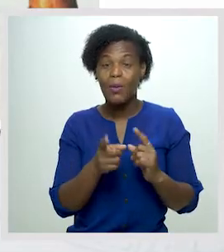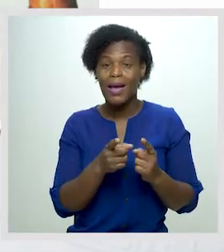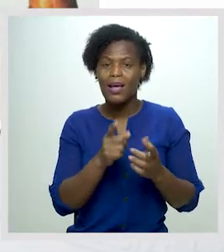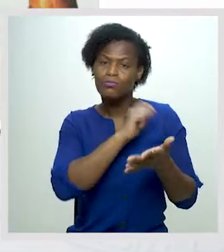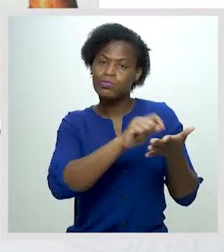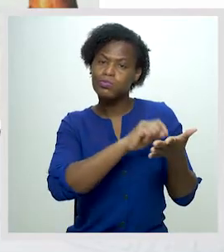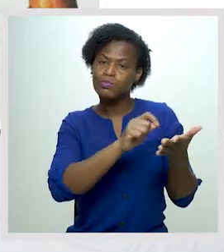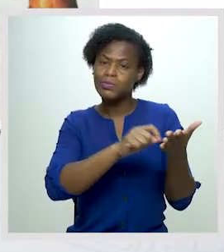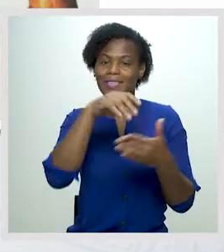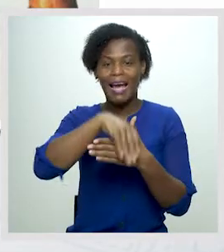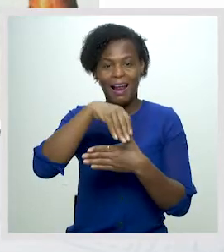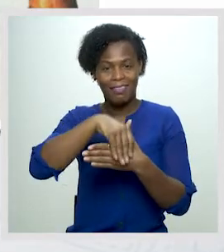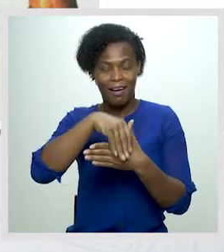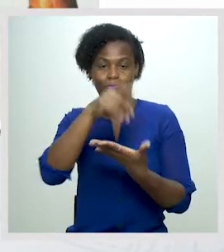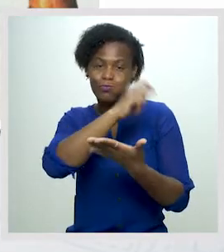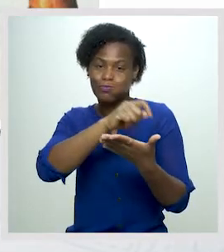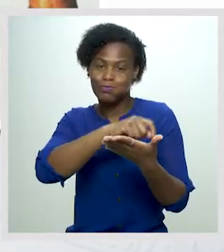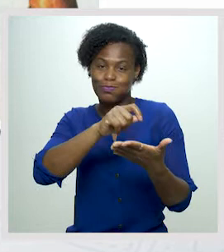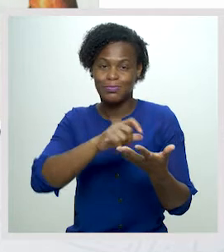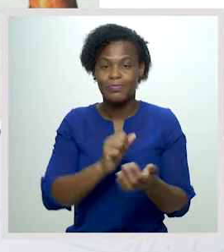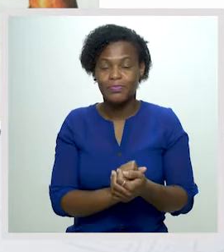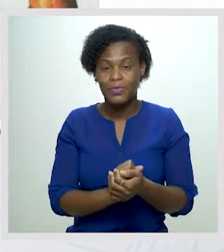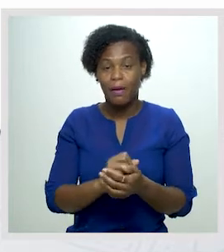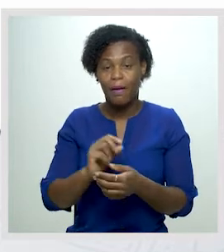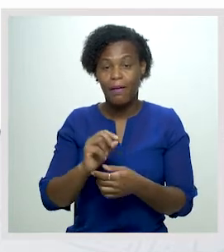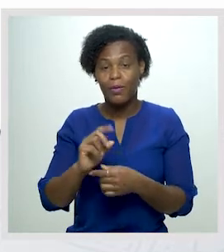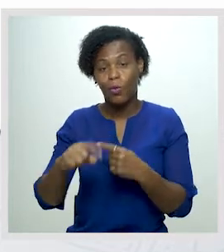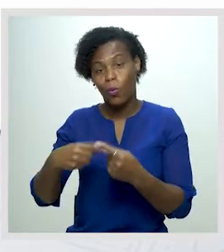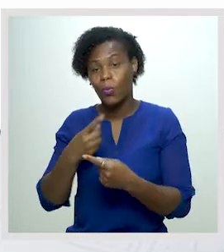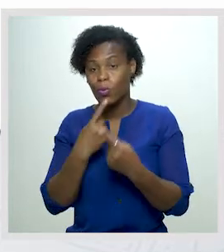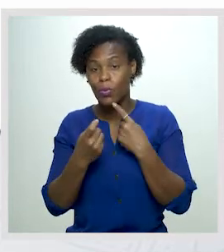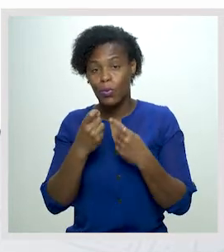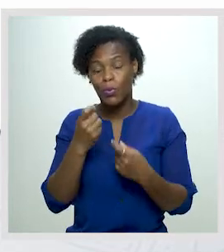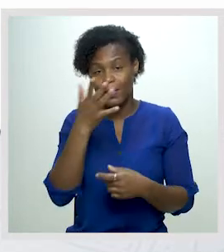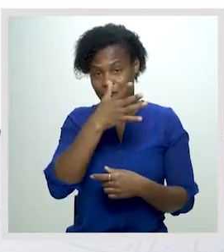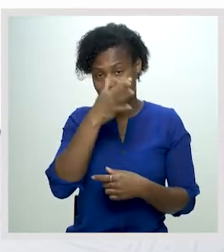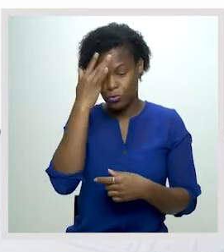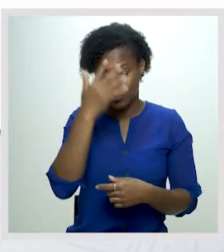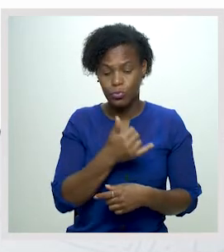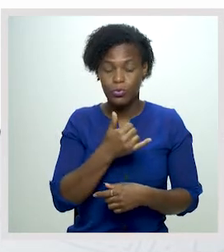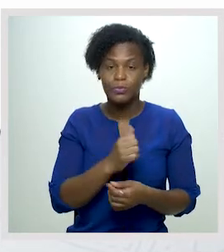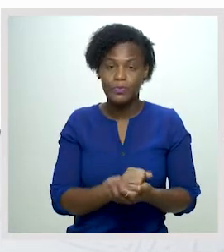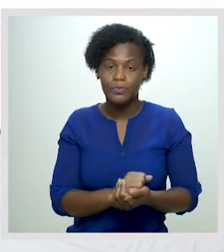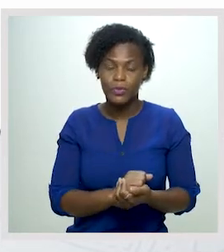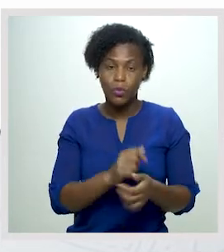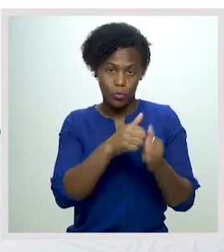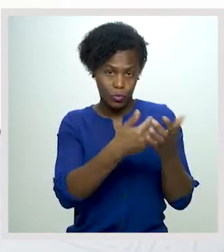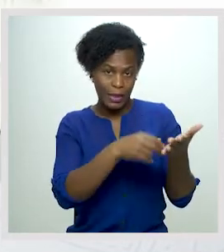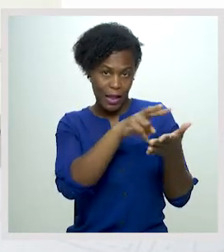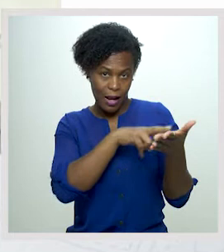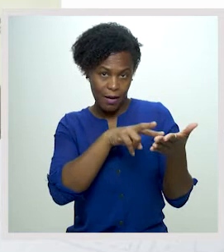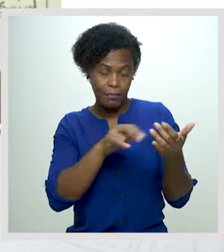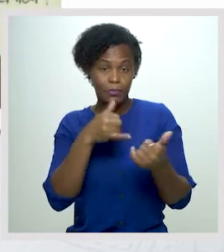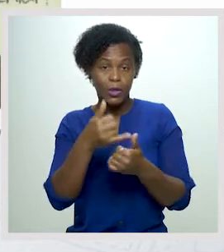s'agit bien de brouillon de lettres. Prochaine question. Activité 2. Lis les